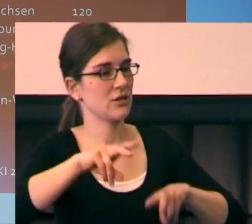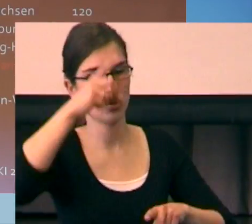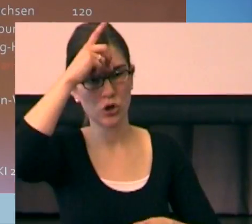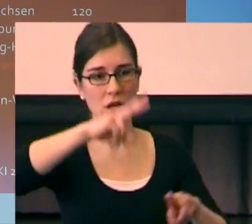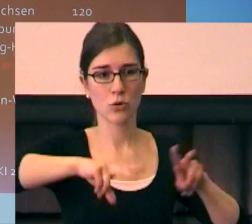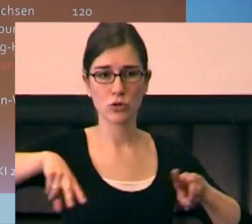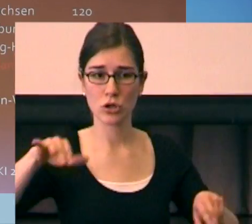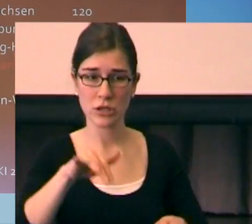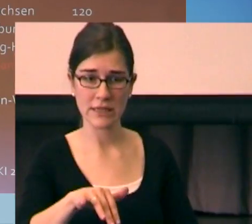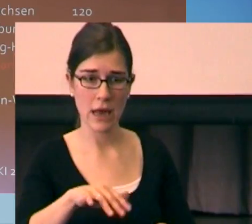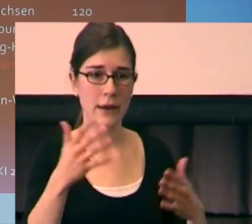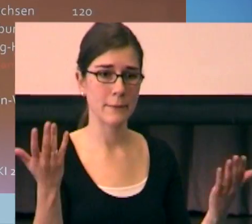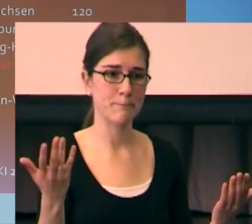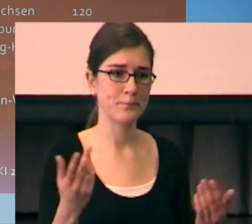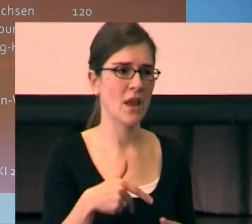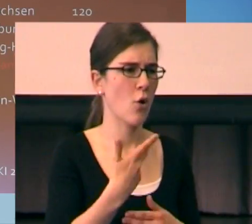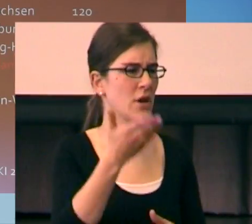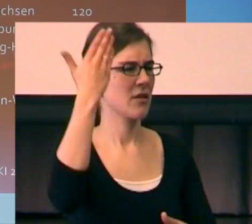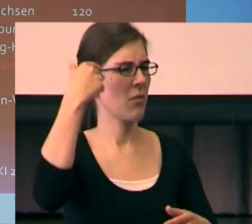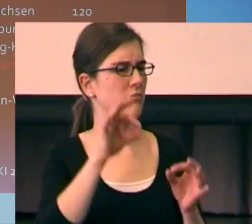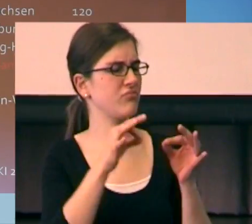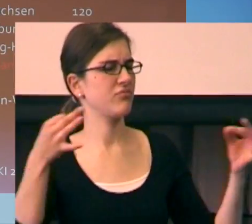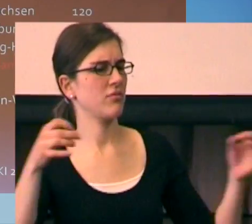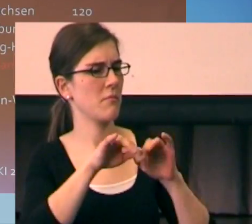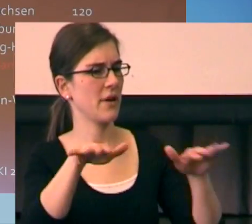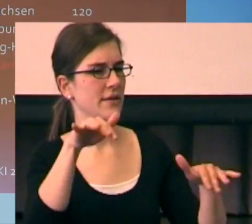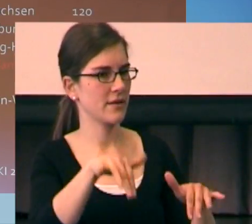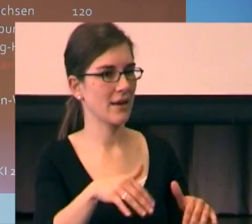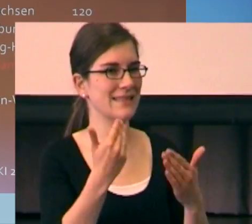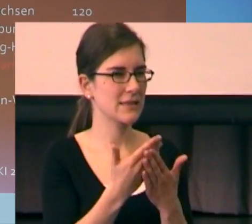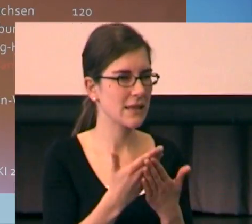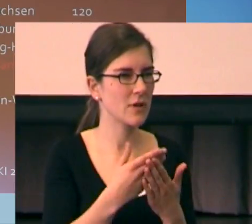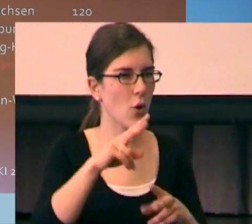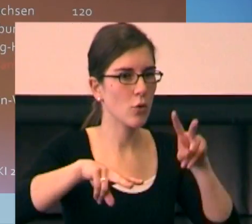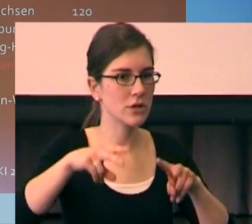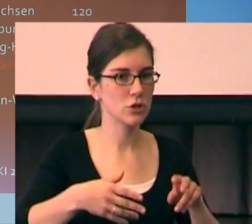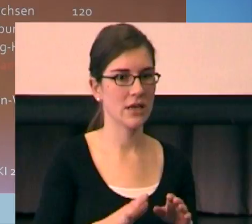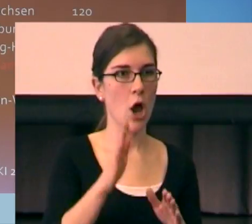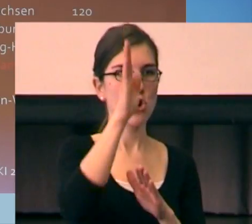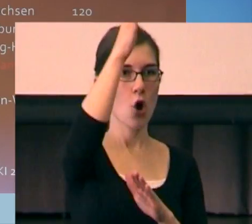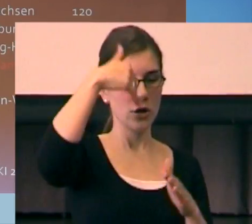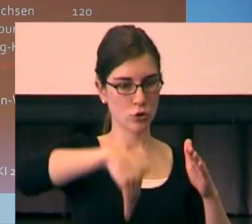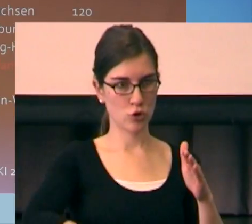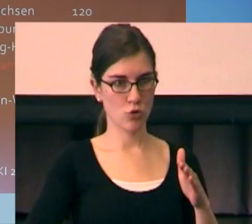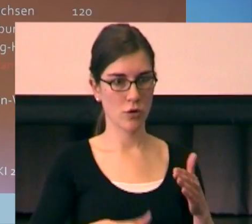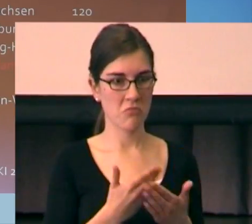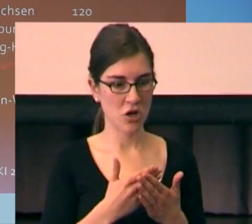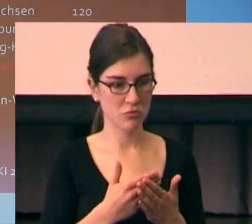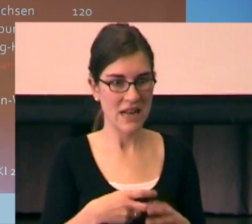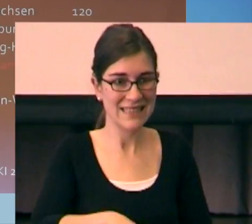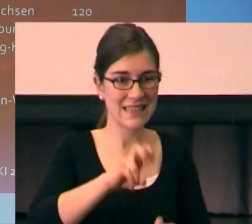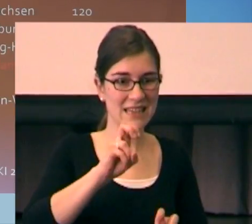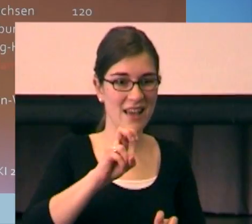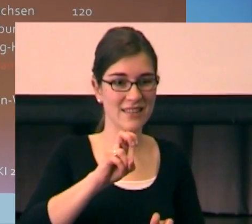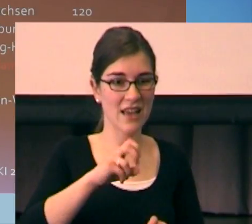Man kann fast, das ist auch neulich mal durch die Gazetten gelaufen, ein gewisses Nord-Süd-Gefälle zum Teil sehen. Das heißt, in Niedersachsen, in